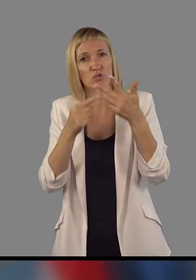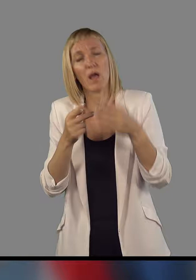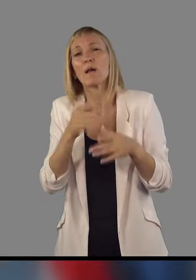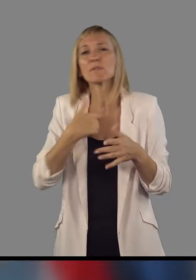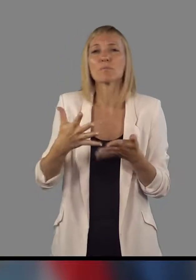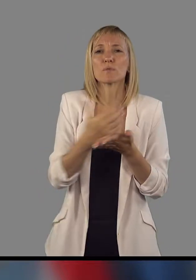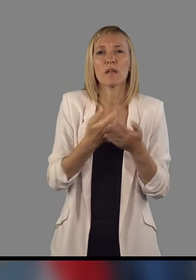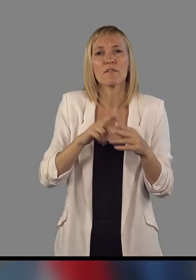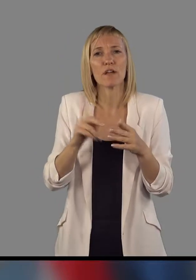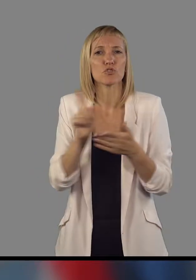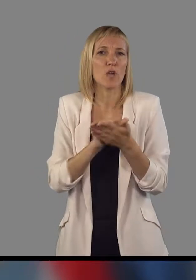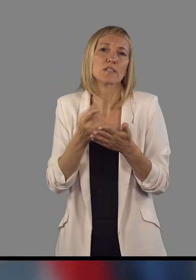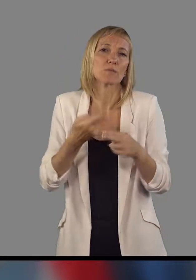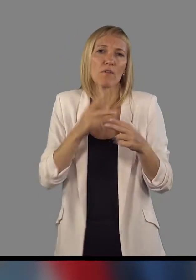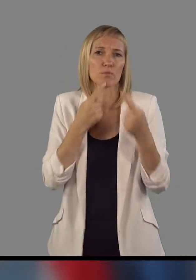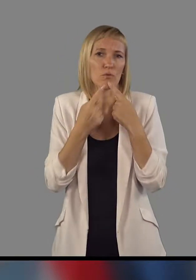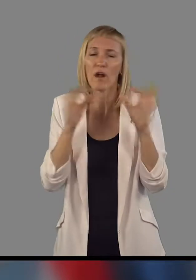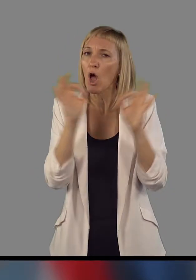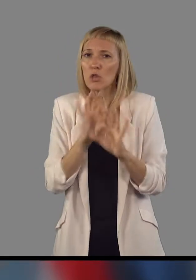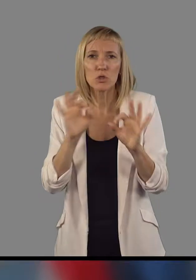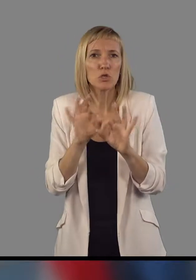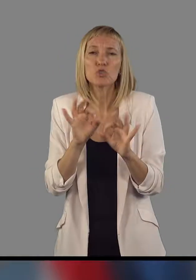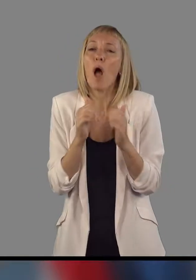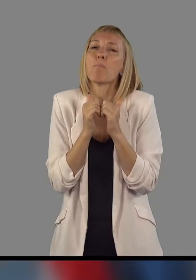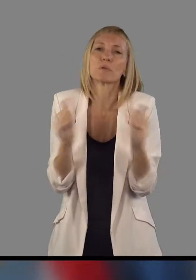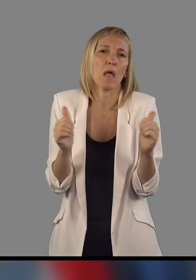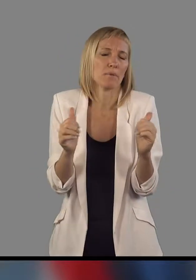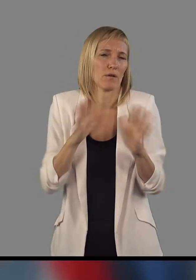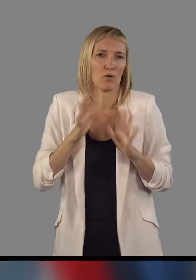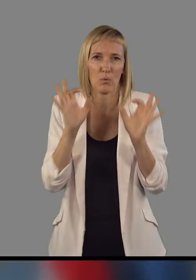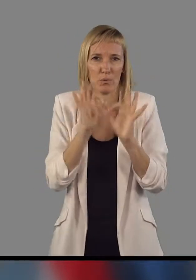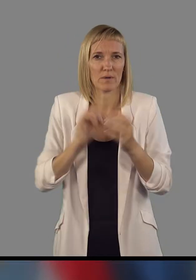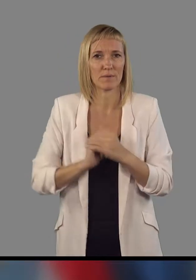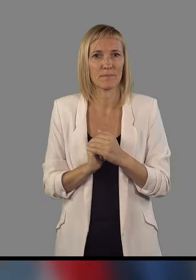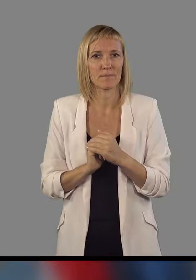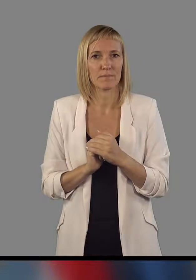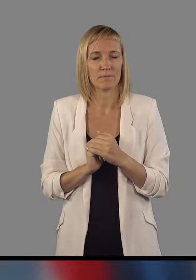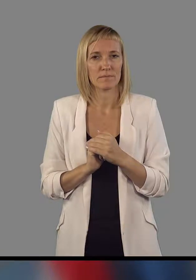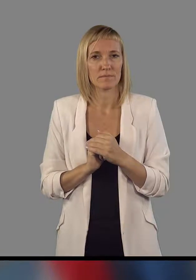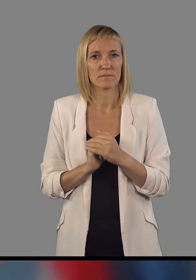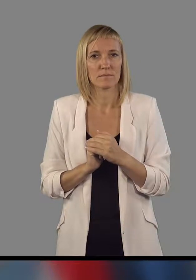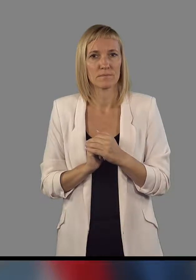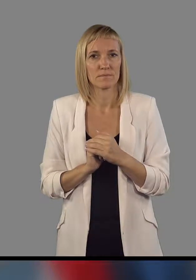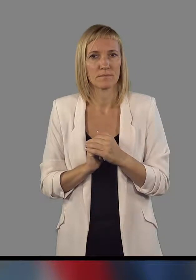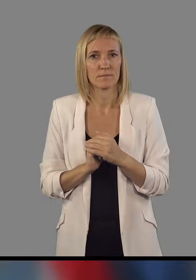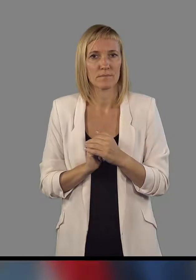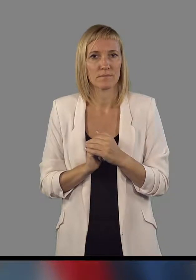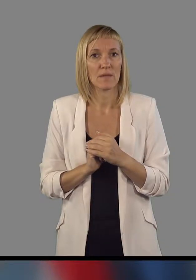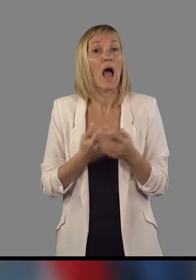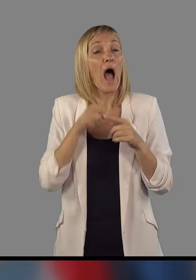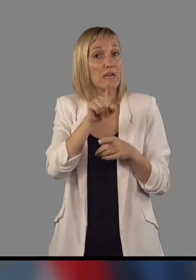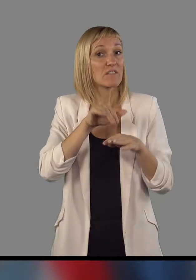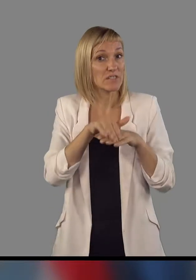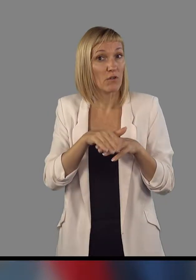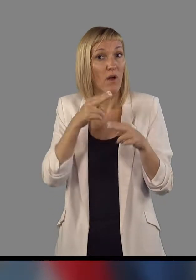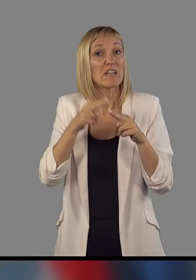se pač vzeli malo več časa in smo se malo pogovorili, tako da nič dramatičnega ni bilo. Proračun je bil bolj v ospredju. Ste vi